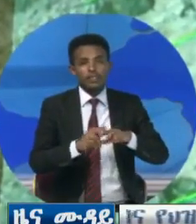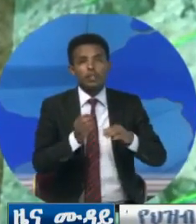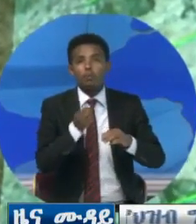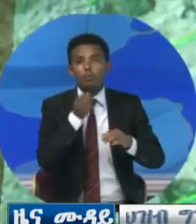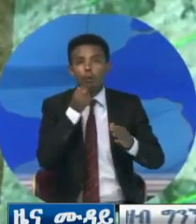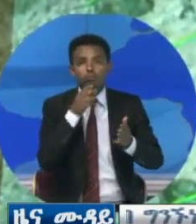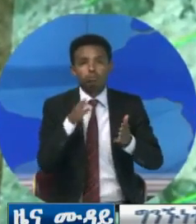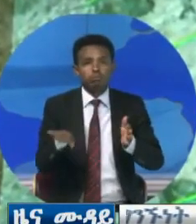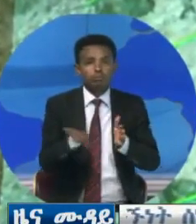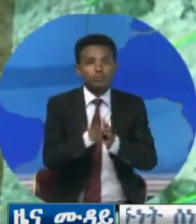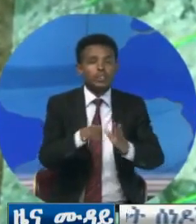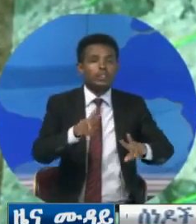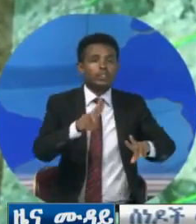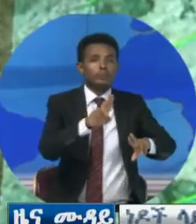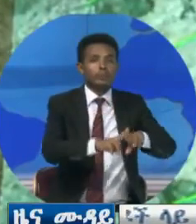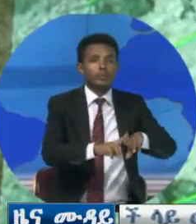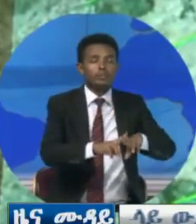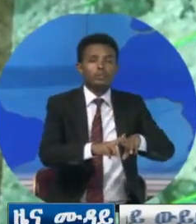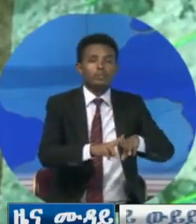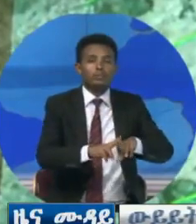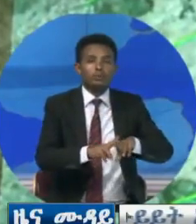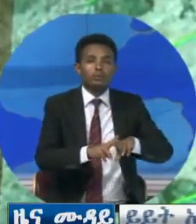ላይ ቢሰራ ውሃው